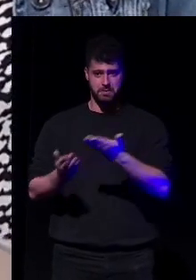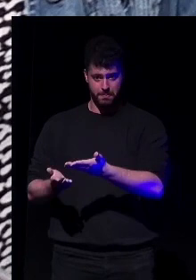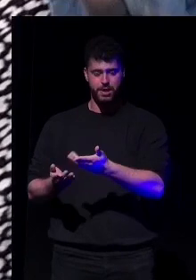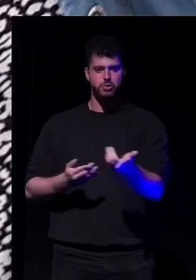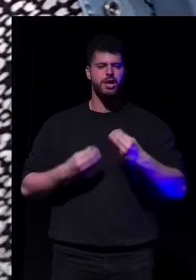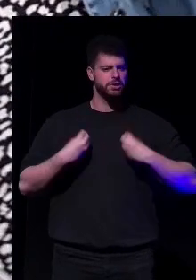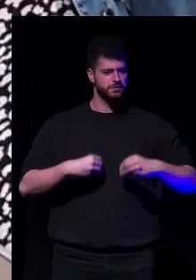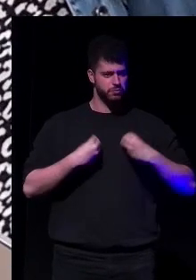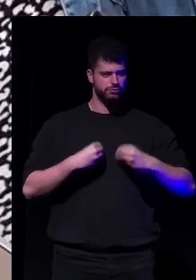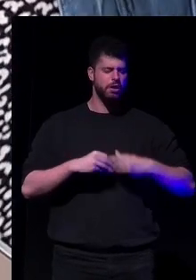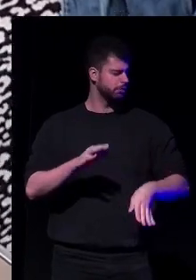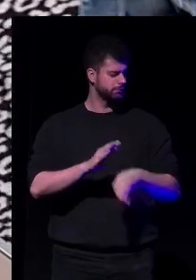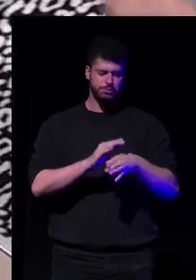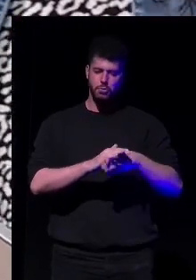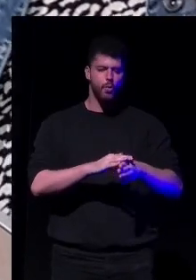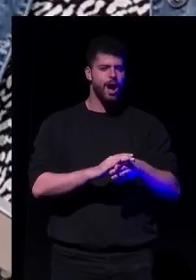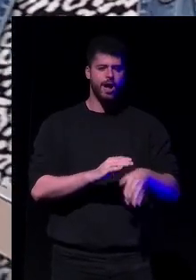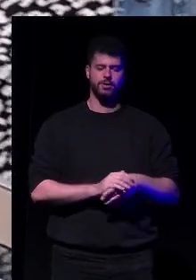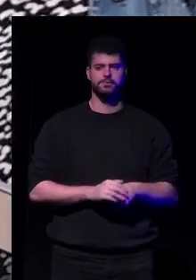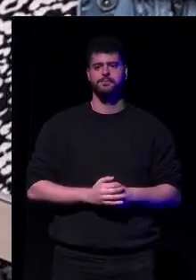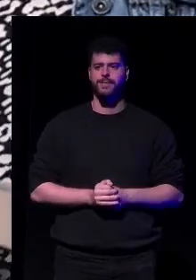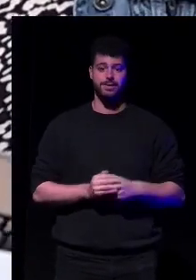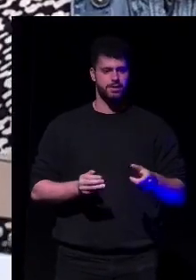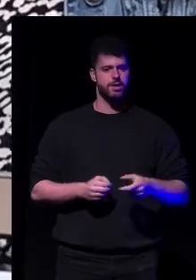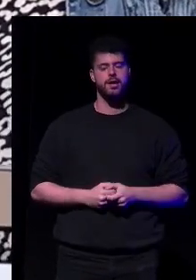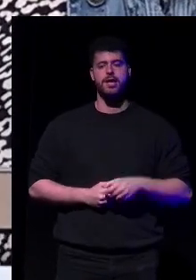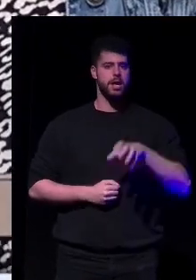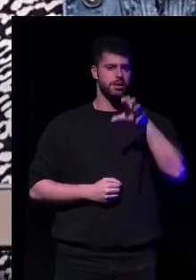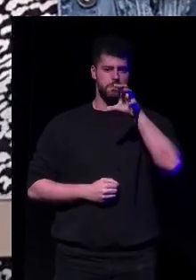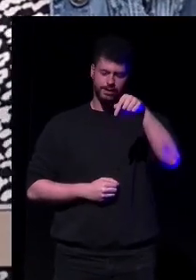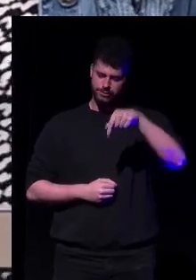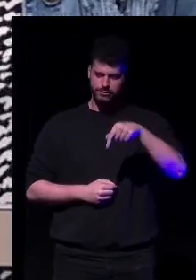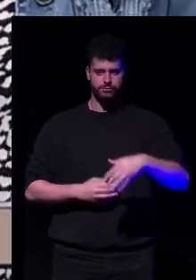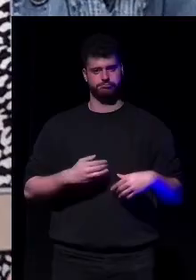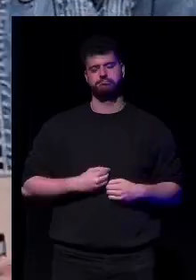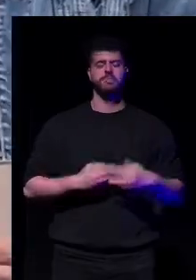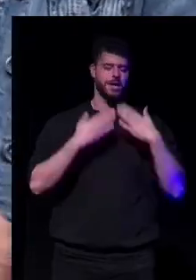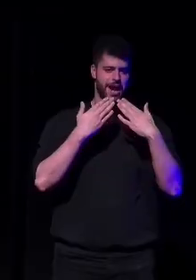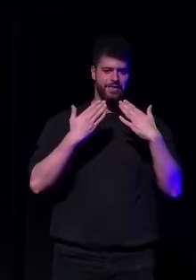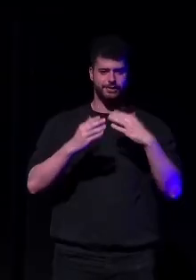que gaudim i que continuem gaudint per sempre d'aquest país de mar i muntanya que tenim. Moltes gràcies.